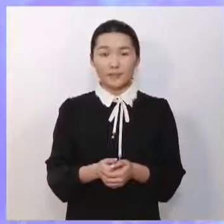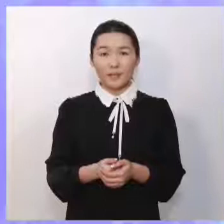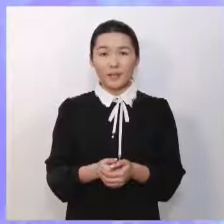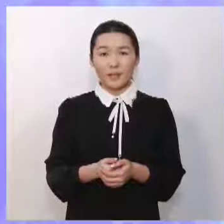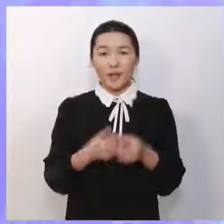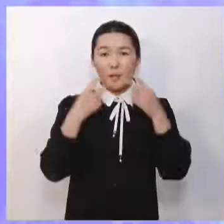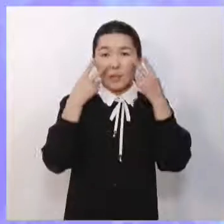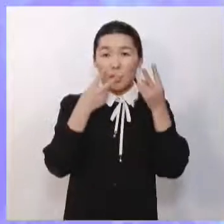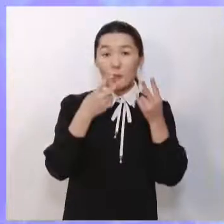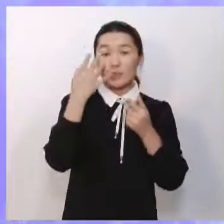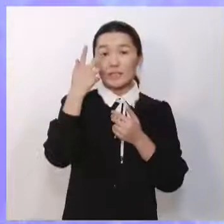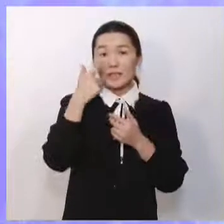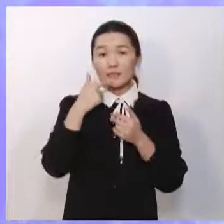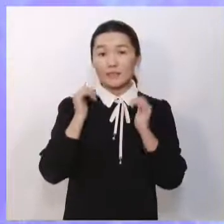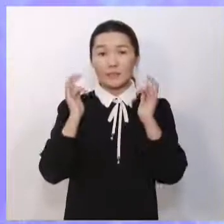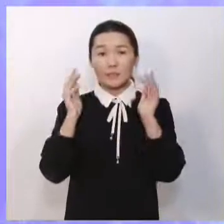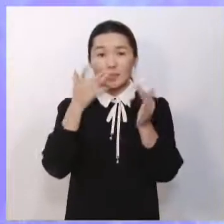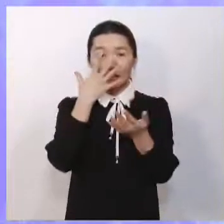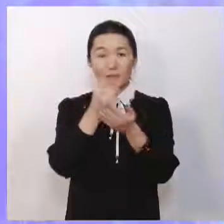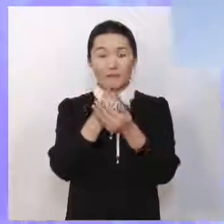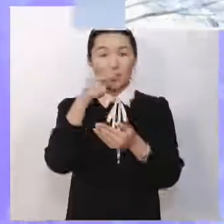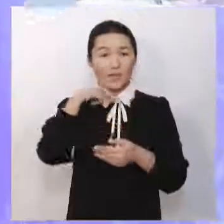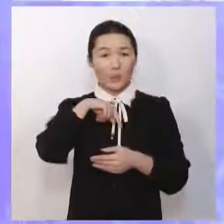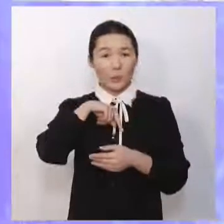Полюбуйтесь разноцветием сада своей души.